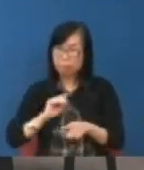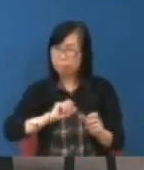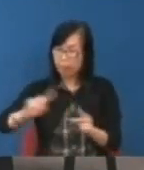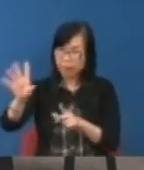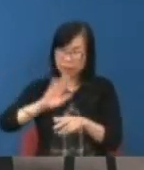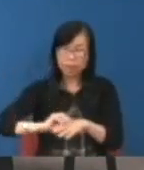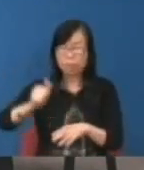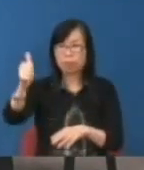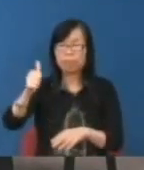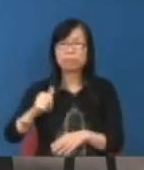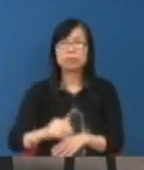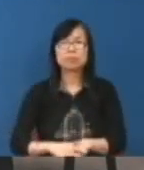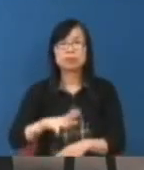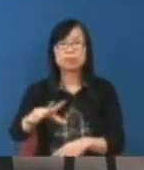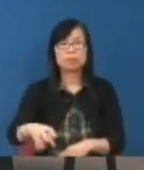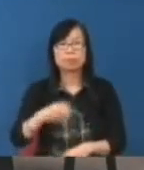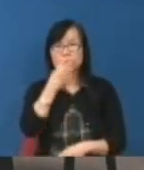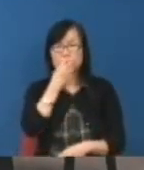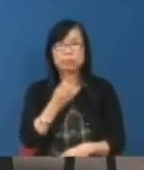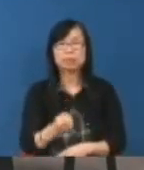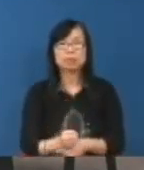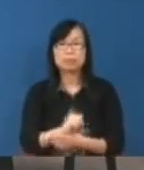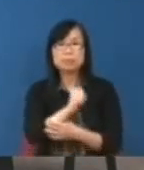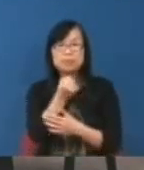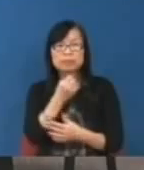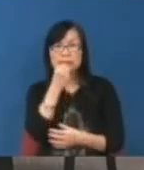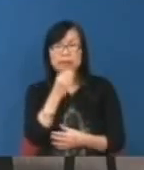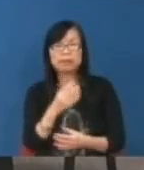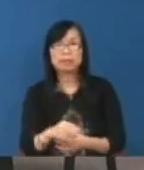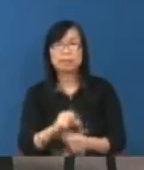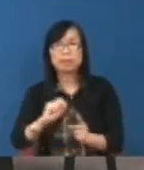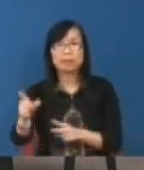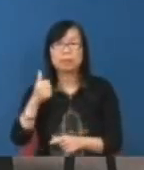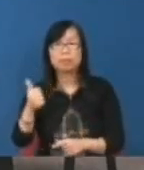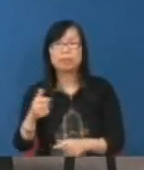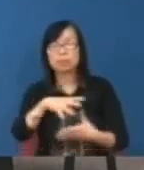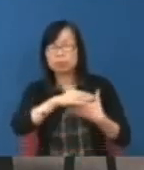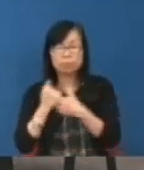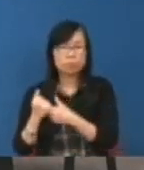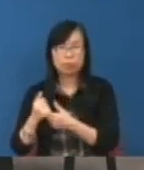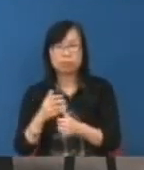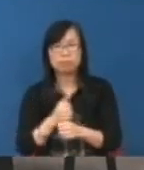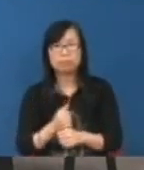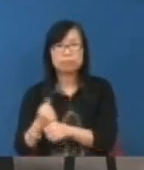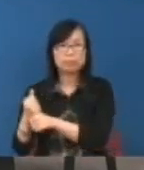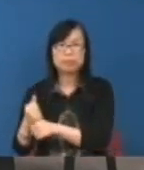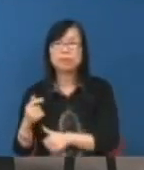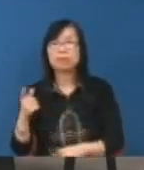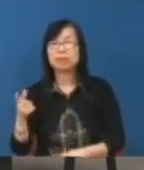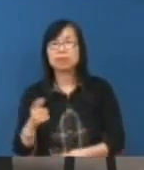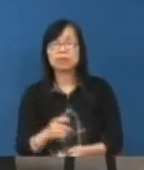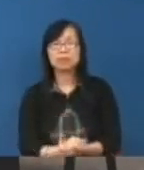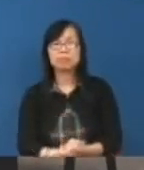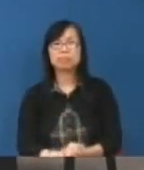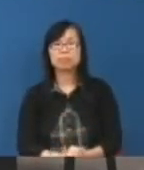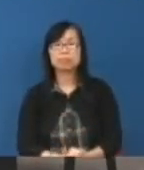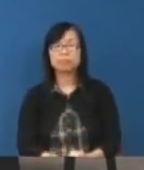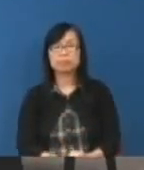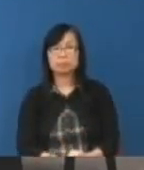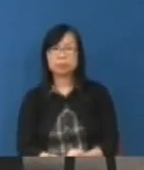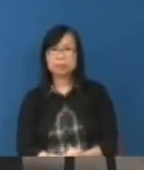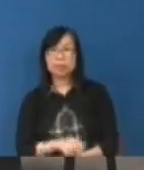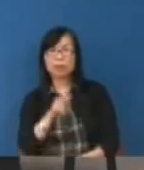度執豬屎食嘅，都好過你啦，係咪啊？咁你嚟嗰度搶我啲嘢做咩啫？就咁啊！ 搶豬屎 係啦，即係等於